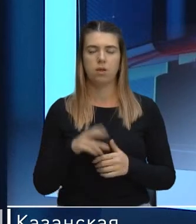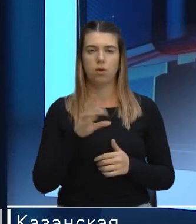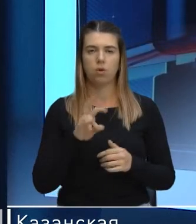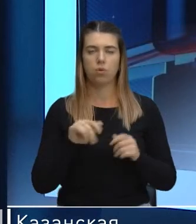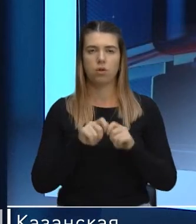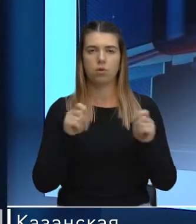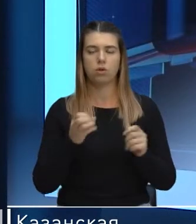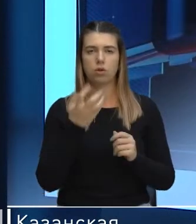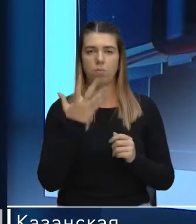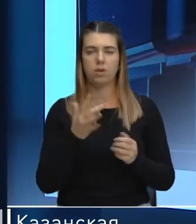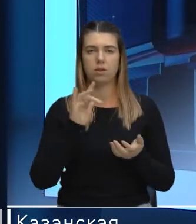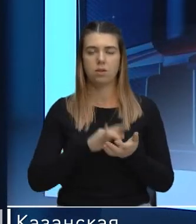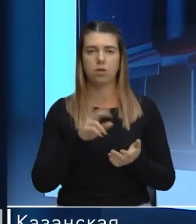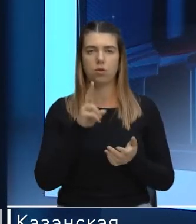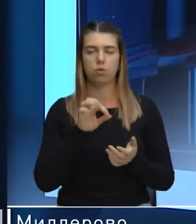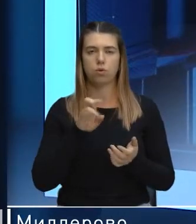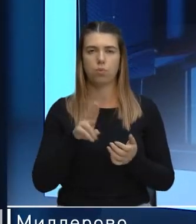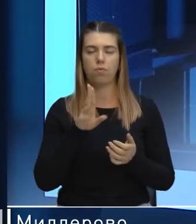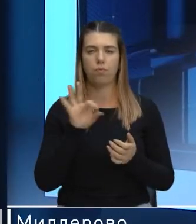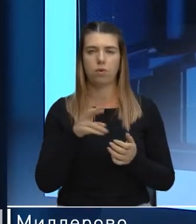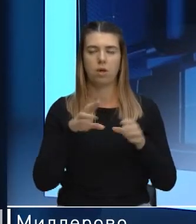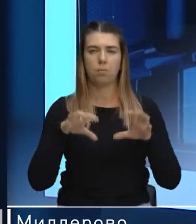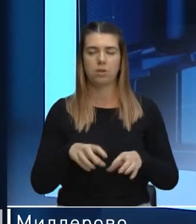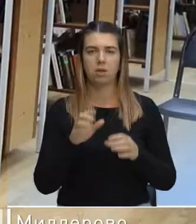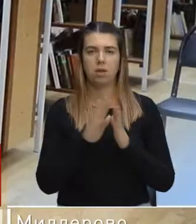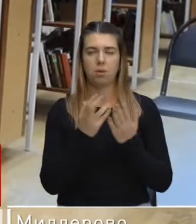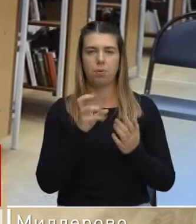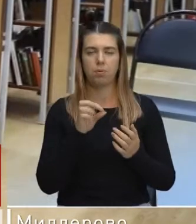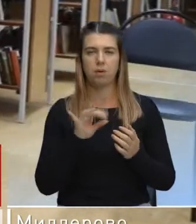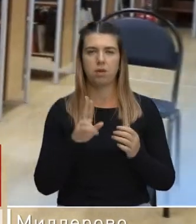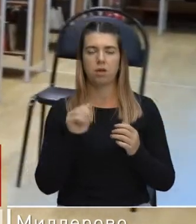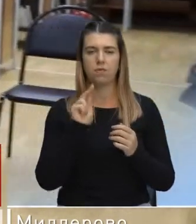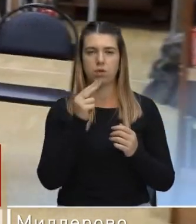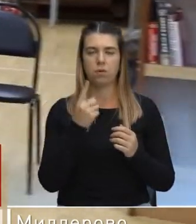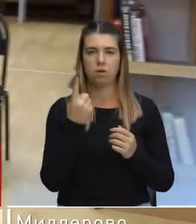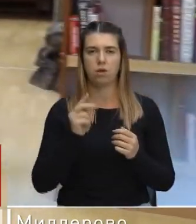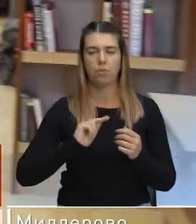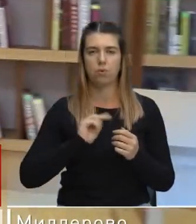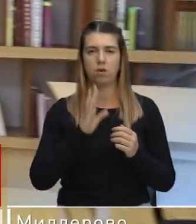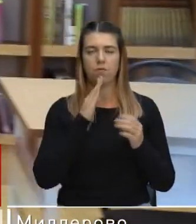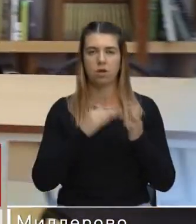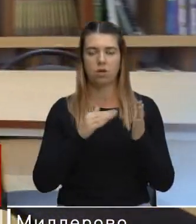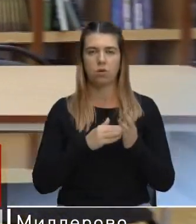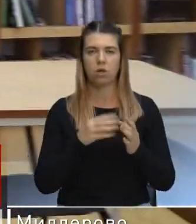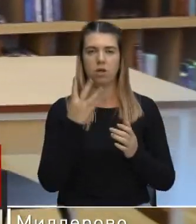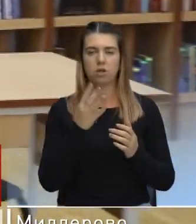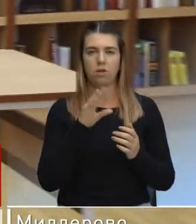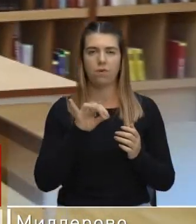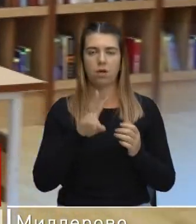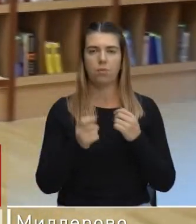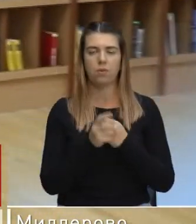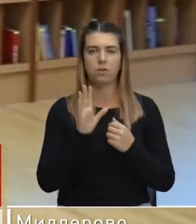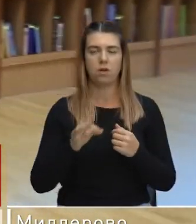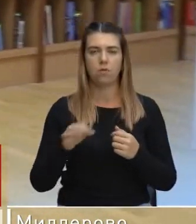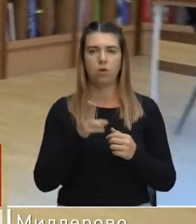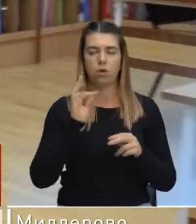На Дону откроют еще 5 центров доступа к фонду президентской библиотеки. Уже в четверг один из них заработает в Таганроге. 4 филиала появятся